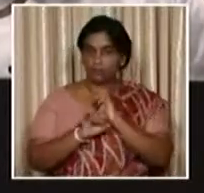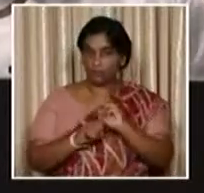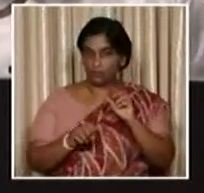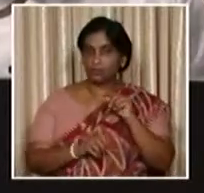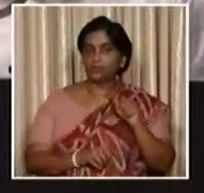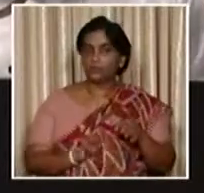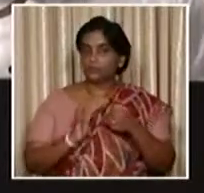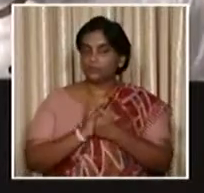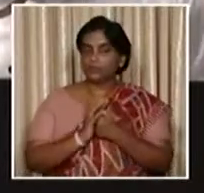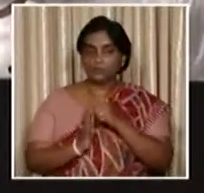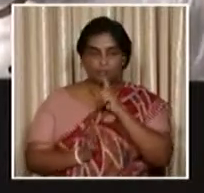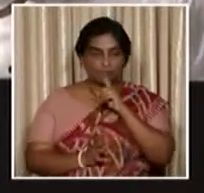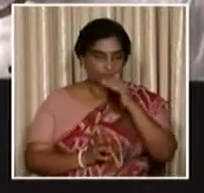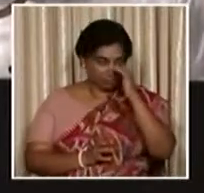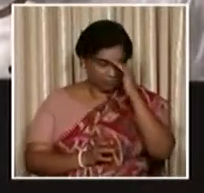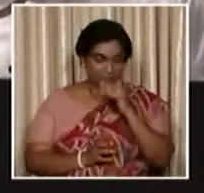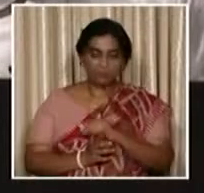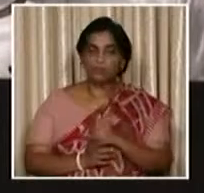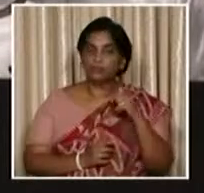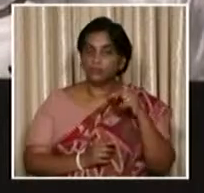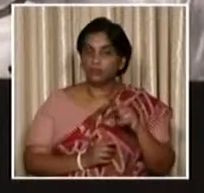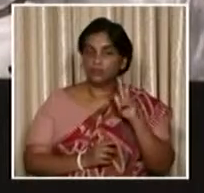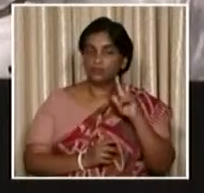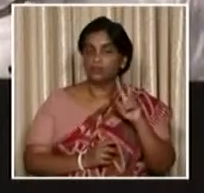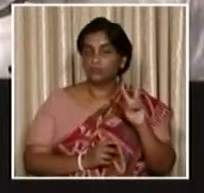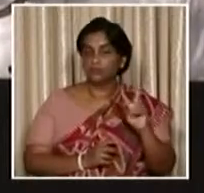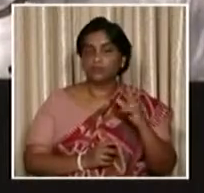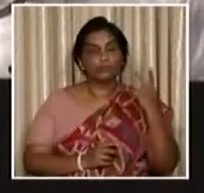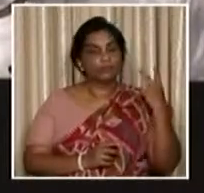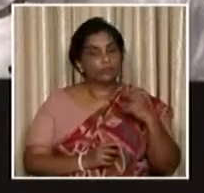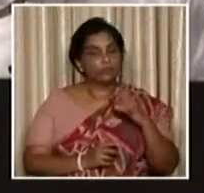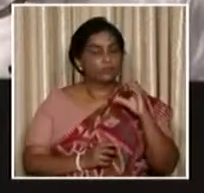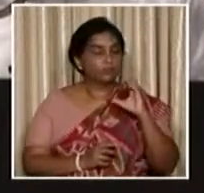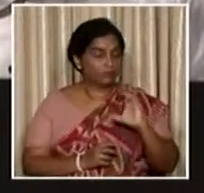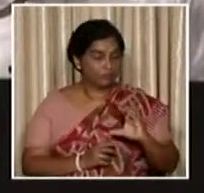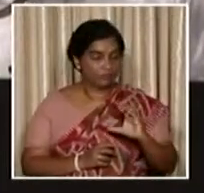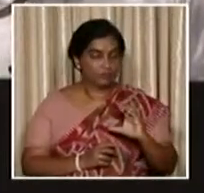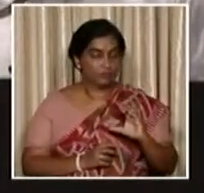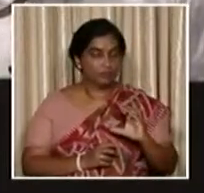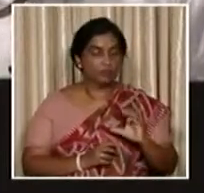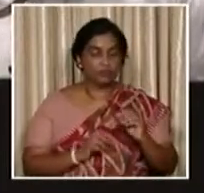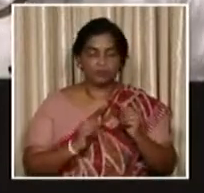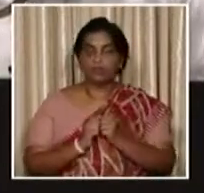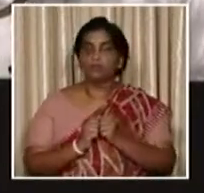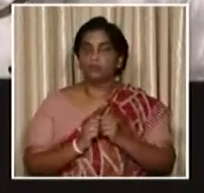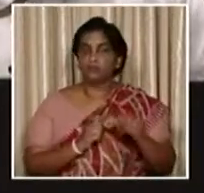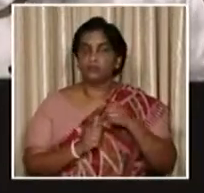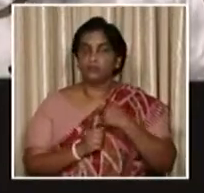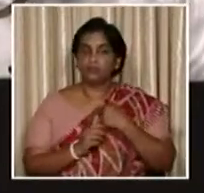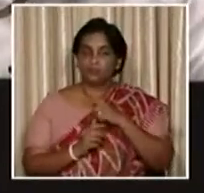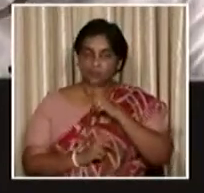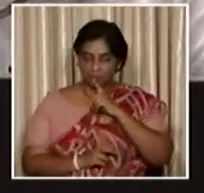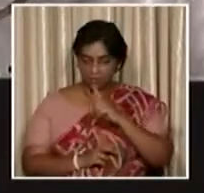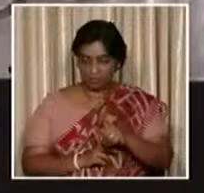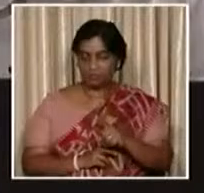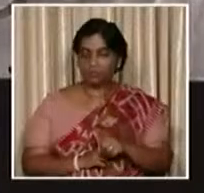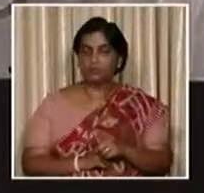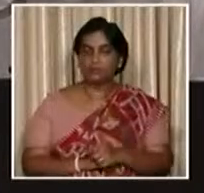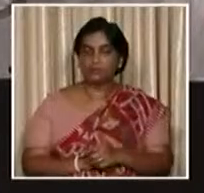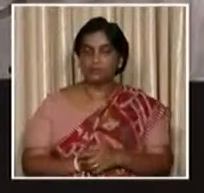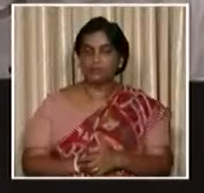පිළිබඳව ගරු කථානායකතුමනි 82-2 ආයතතේ කටයුතු කරන ලෙස ඔබතුමාගෙන් ඉල්ලා සිටින අතර